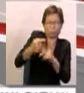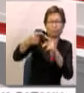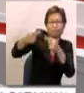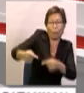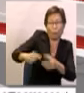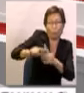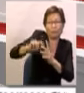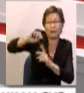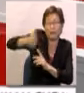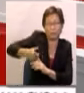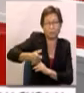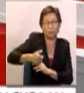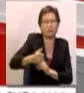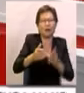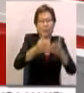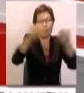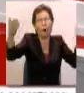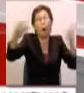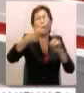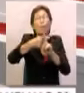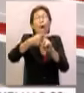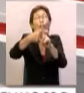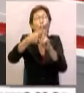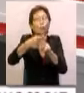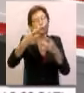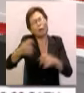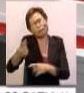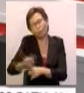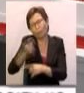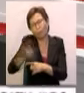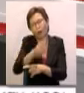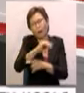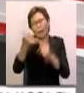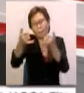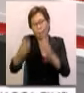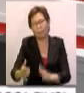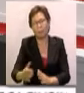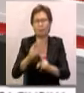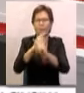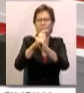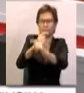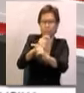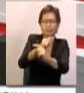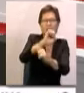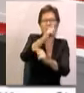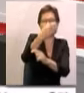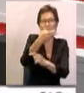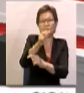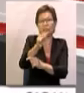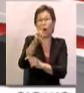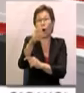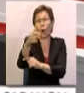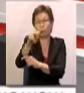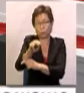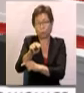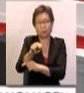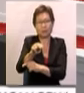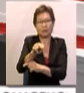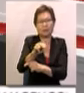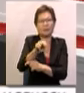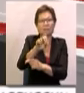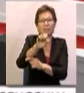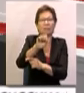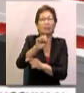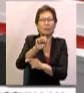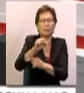Perkhabaran positif melibatkan Sumareh yang sudah pun menjalani latihan sementara pemain pertahanan. Syazwan Andik dan terkini Adil Zafuan